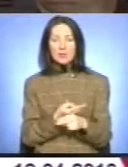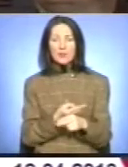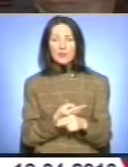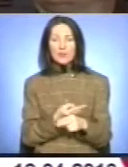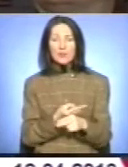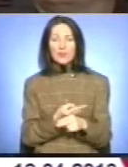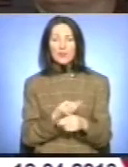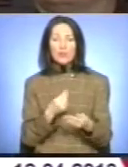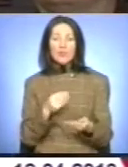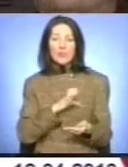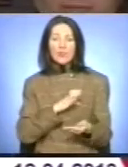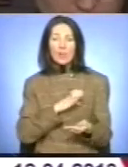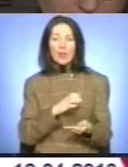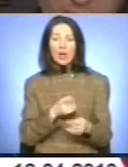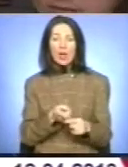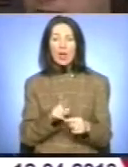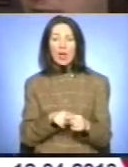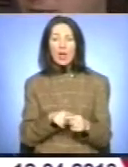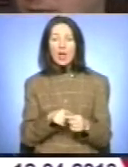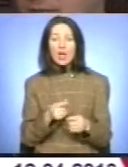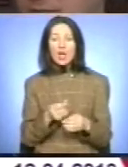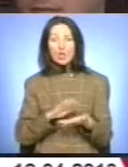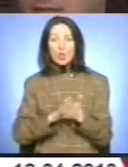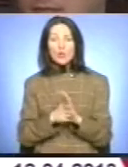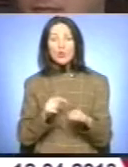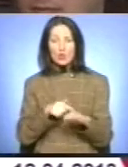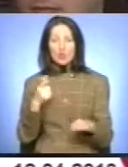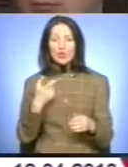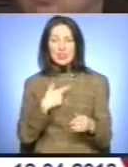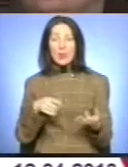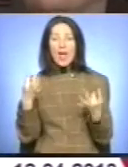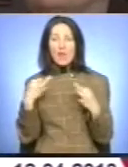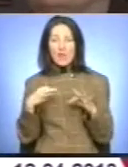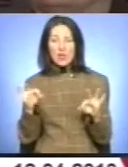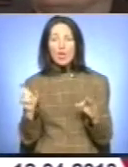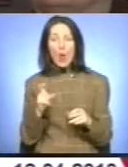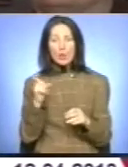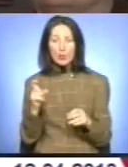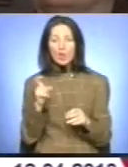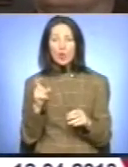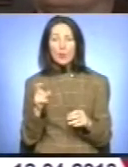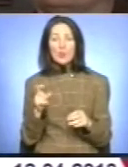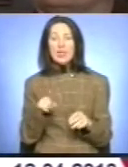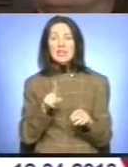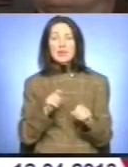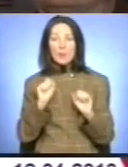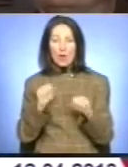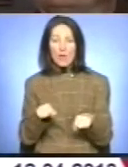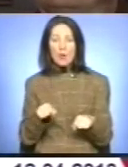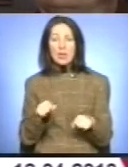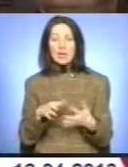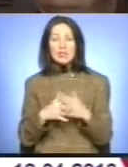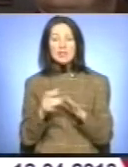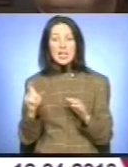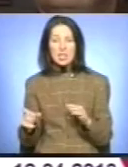без статків. А в даній ситуації, відчувши себе вільним і з правами селянин,